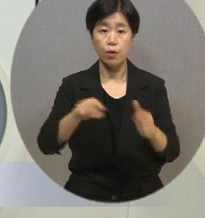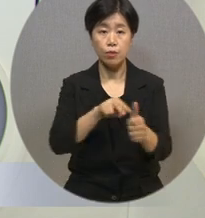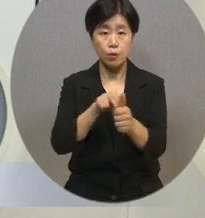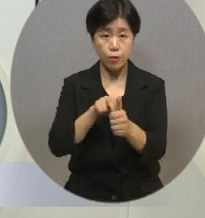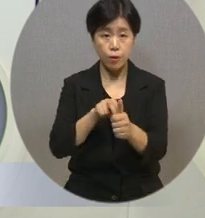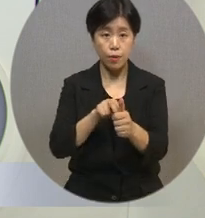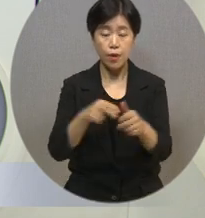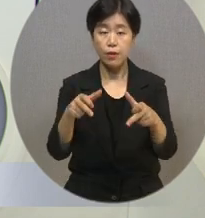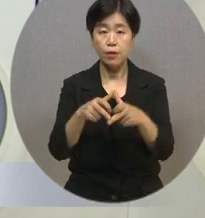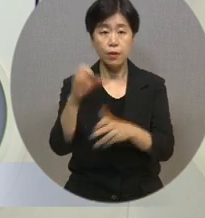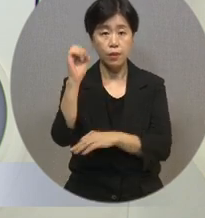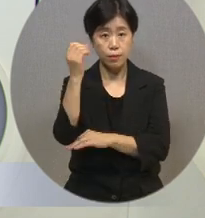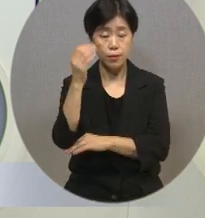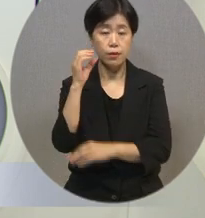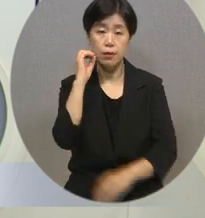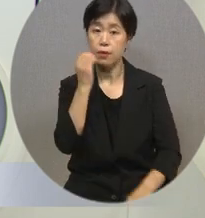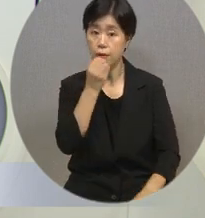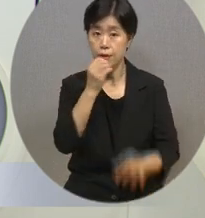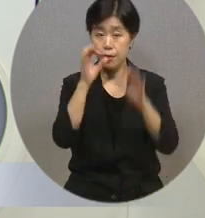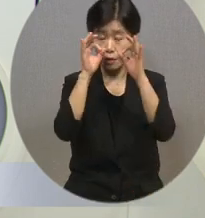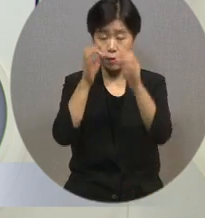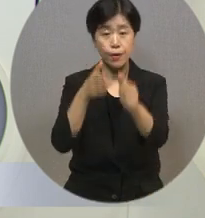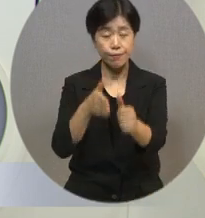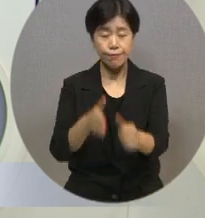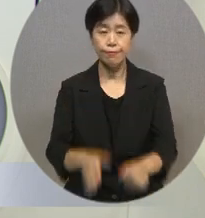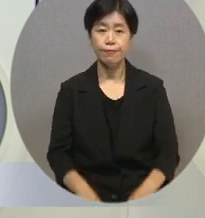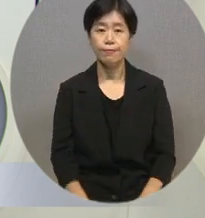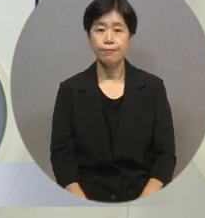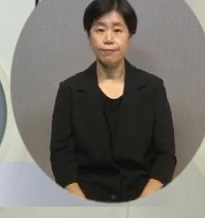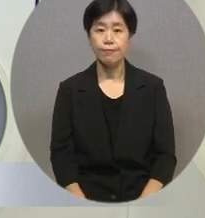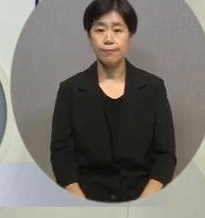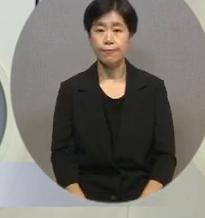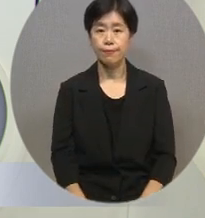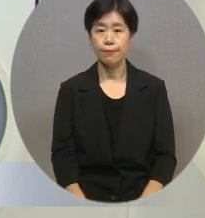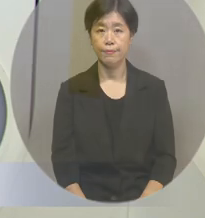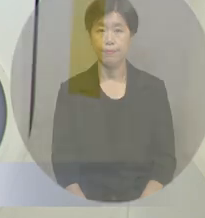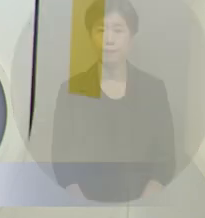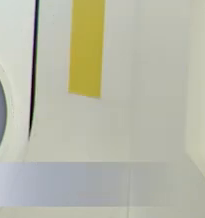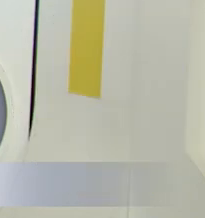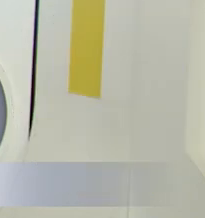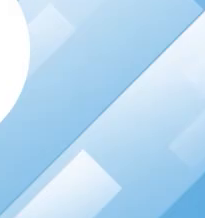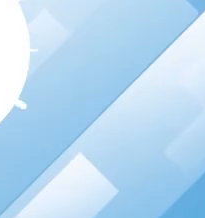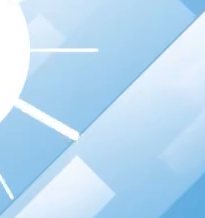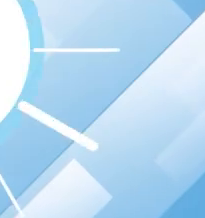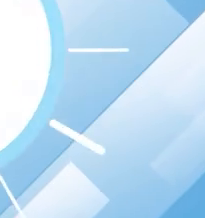뉴스는 장애인 신문과 웰페어 뉴스 홈페이지를 통해 확인할 수 있습니다